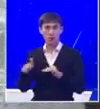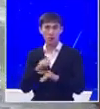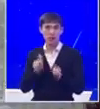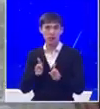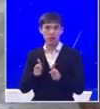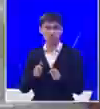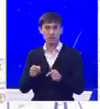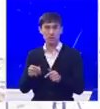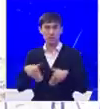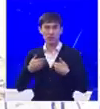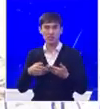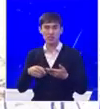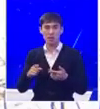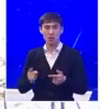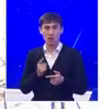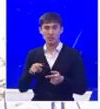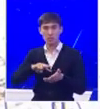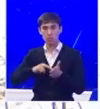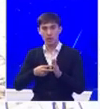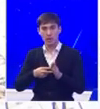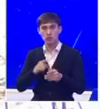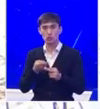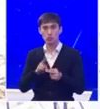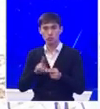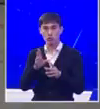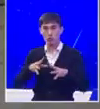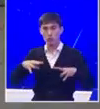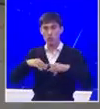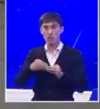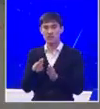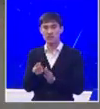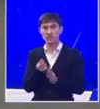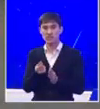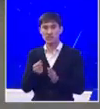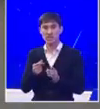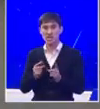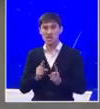предложил разработать мастер-план, в котором будут оговорены источники и объемы инвестиций,